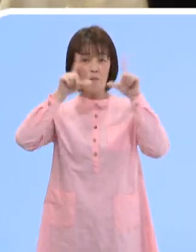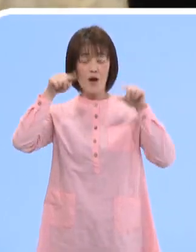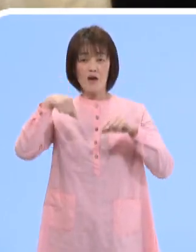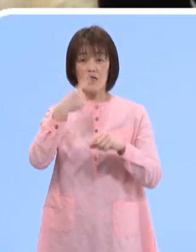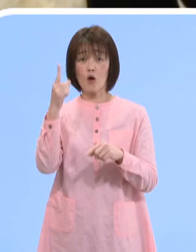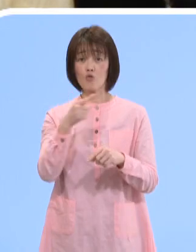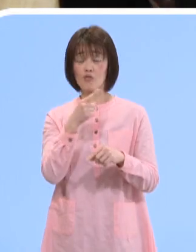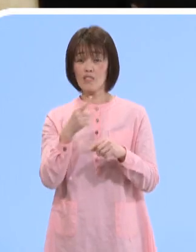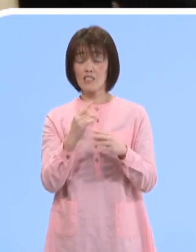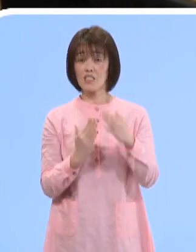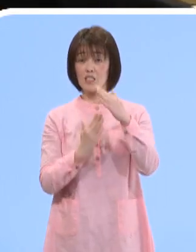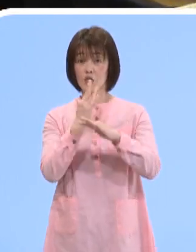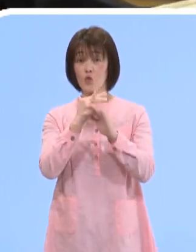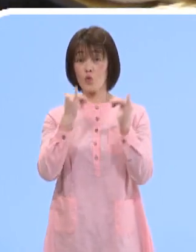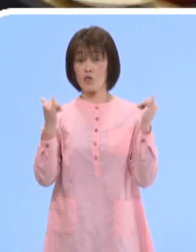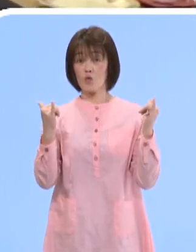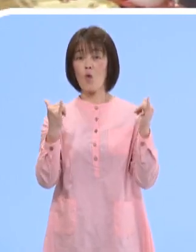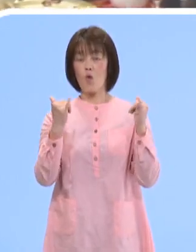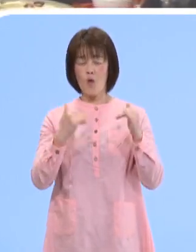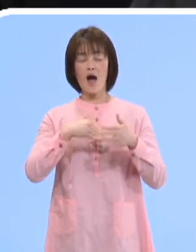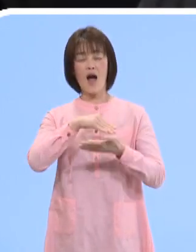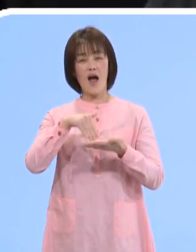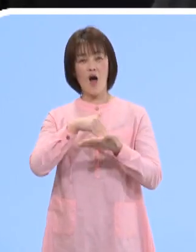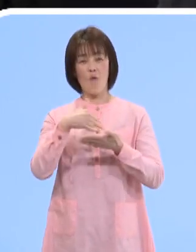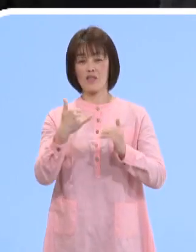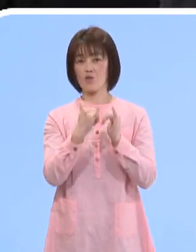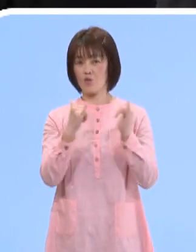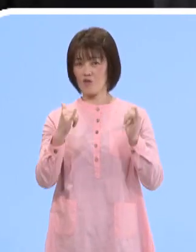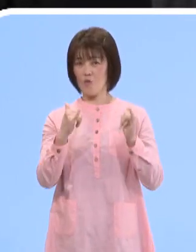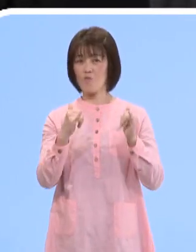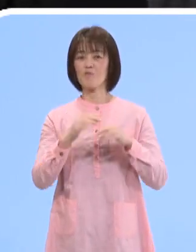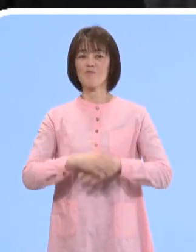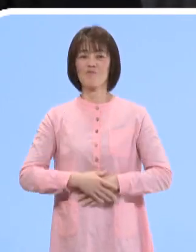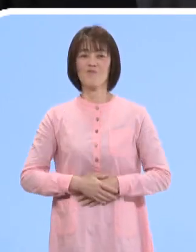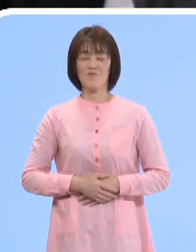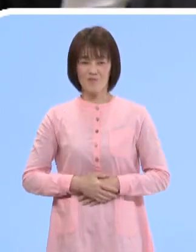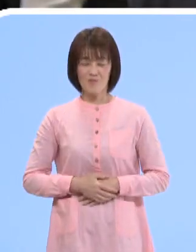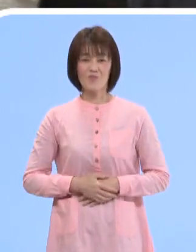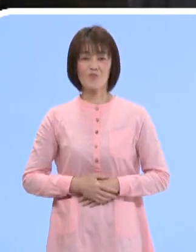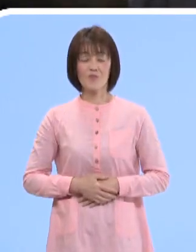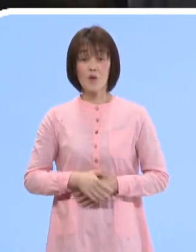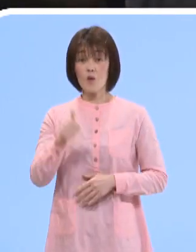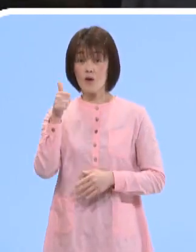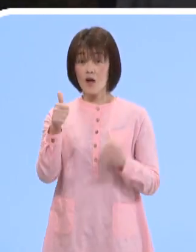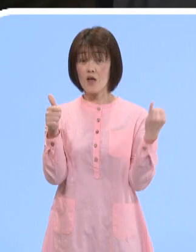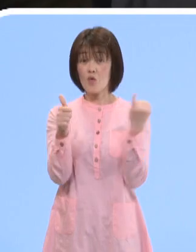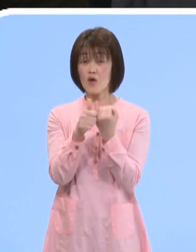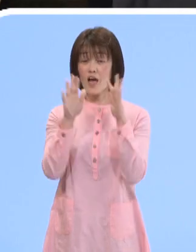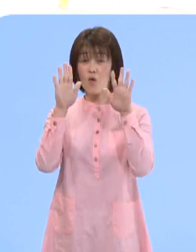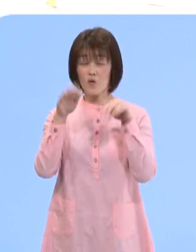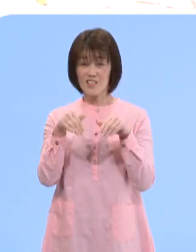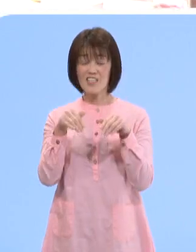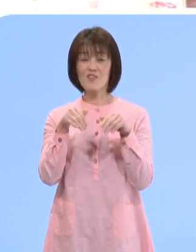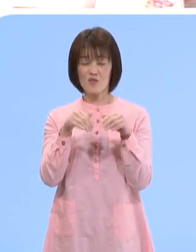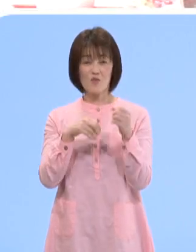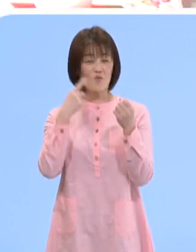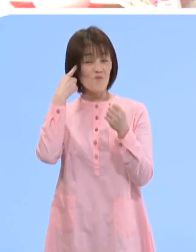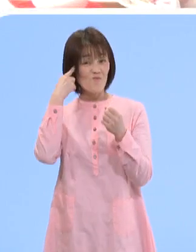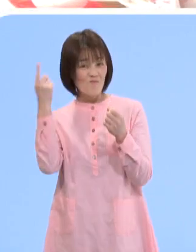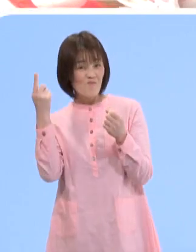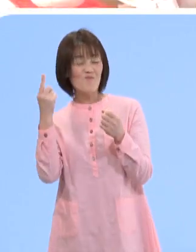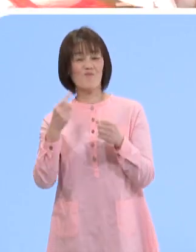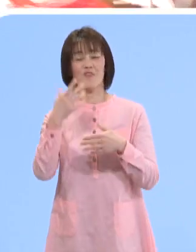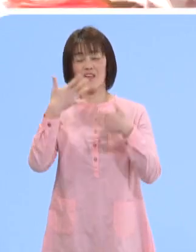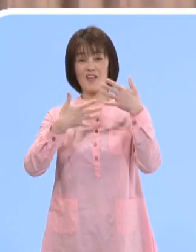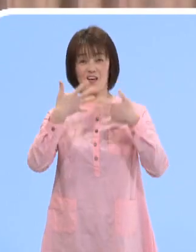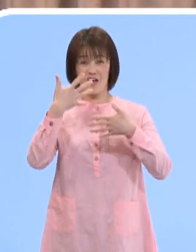ストラは全て淡路島の人。大杉さん自身の結婚式から発想を得た作品だそう